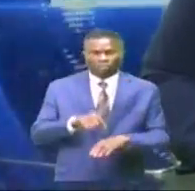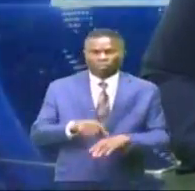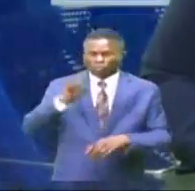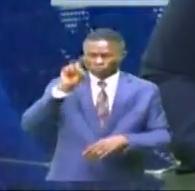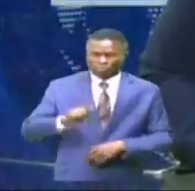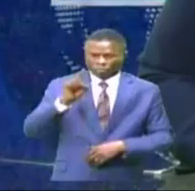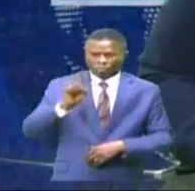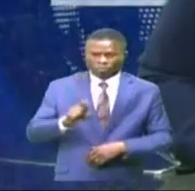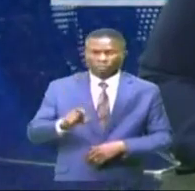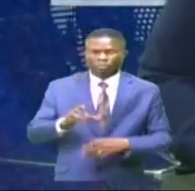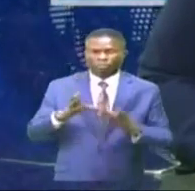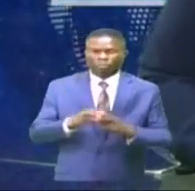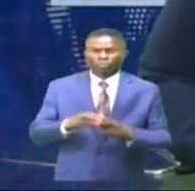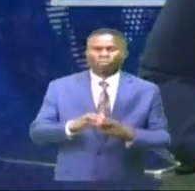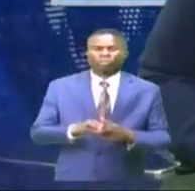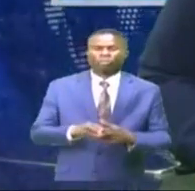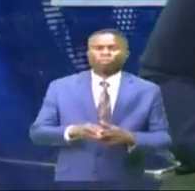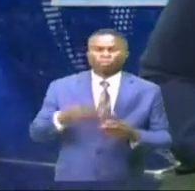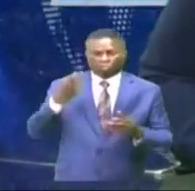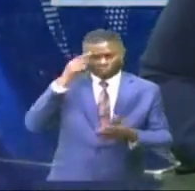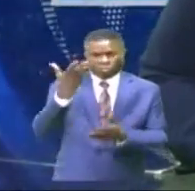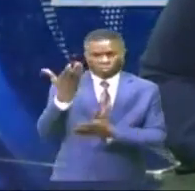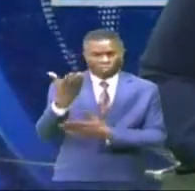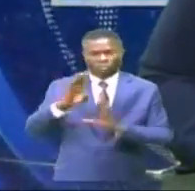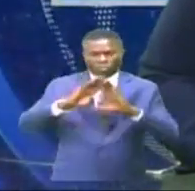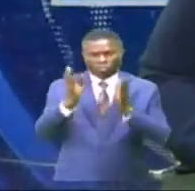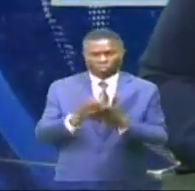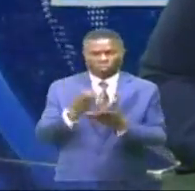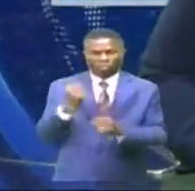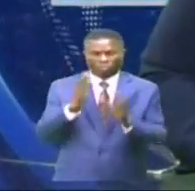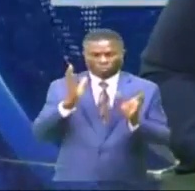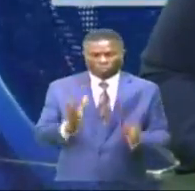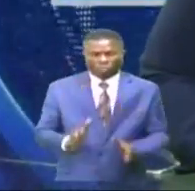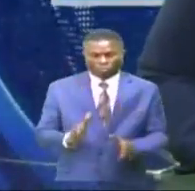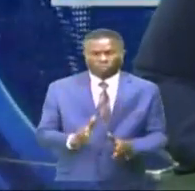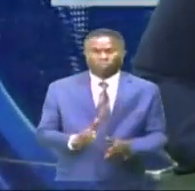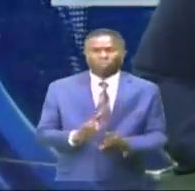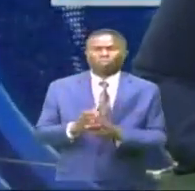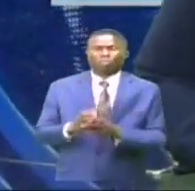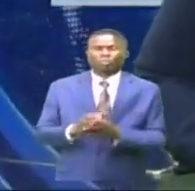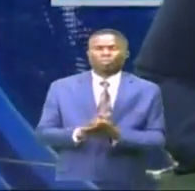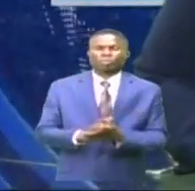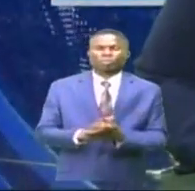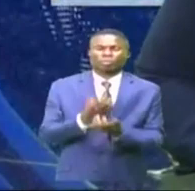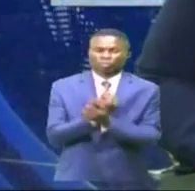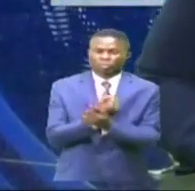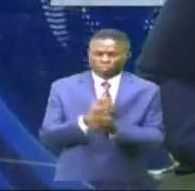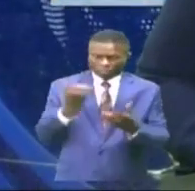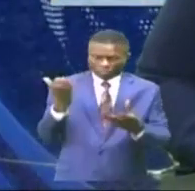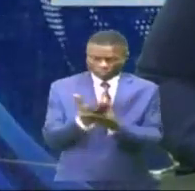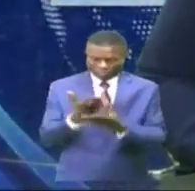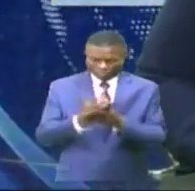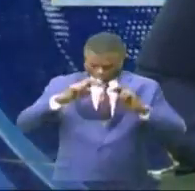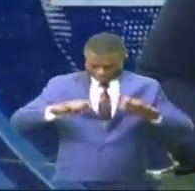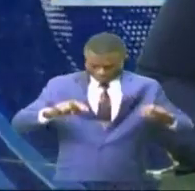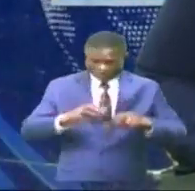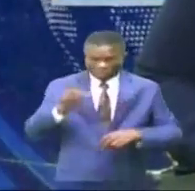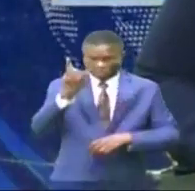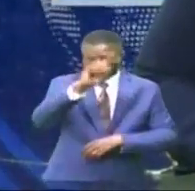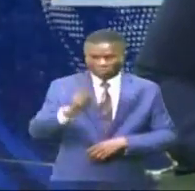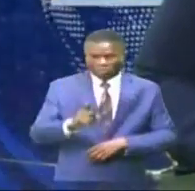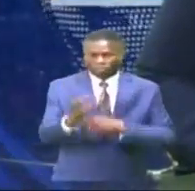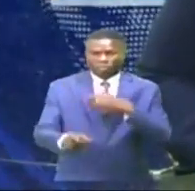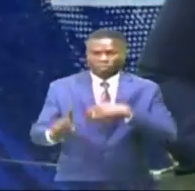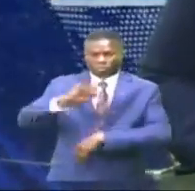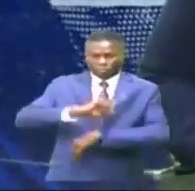reconnue à l'Onem à cet effet à l'invite tous les employeurs au suivi réguliers du traitement des dossiers en des en 30 jours ouvrables